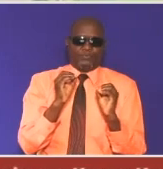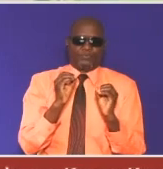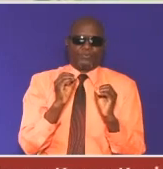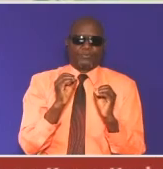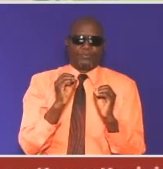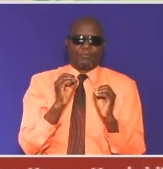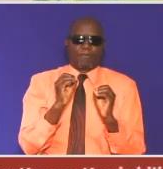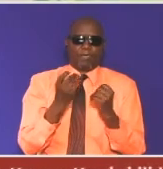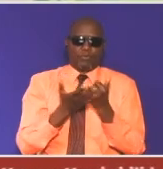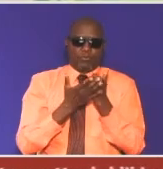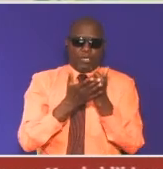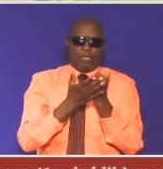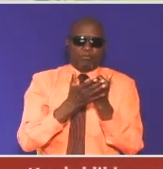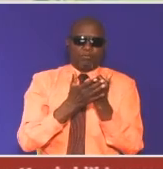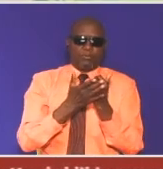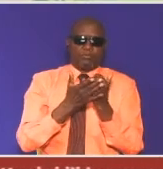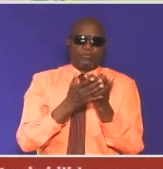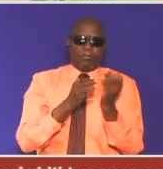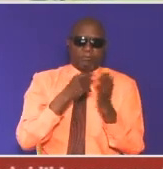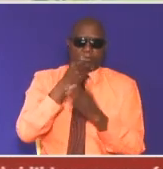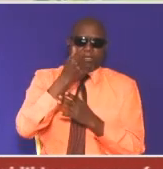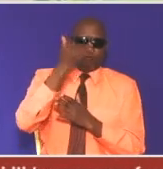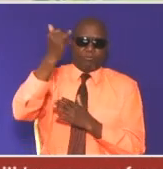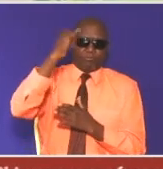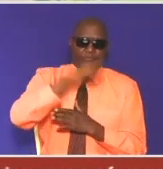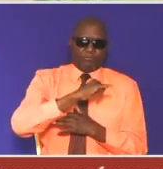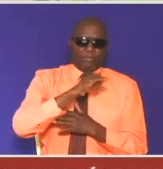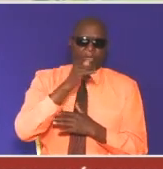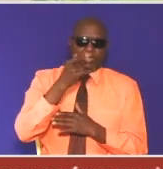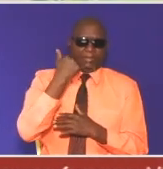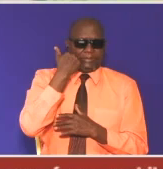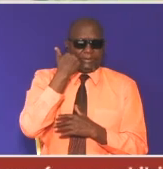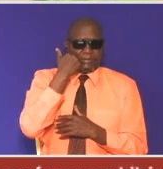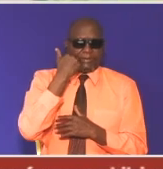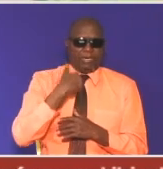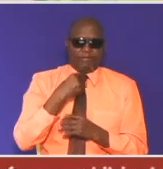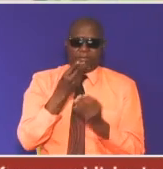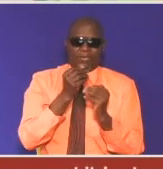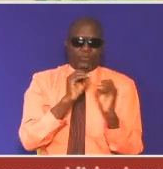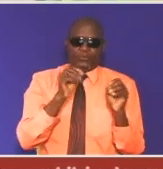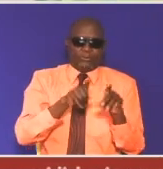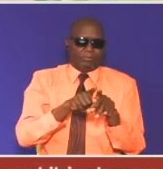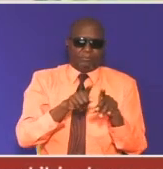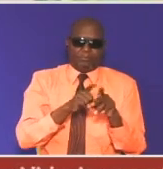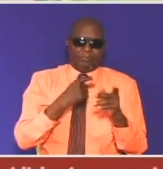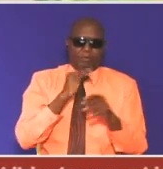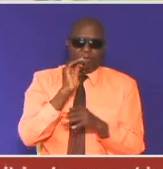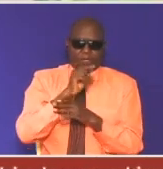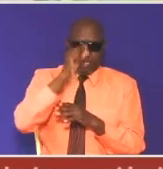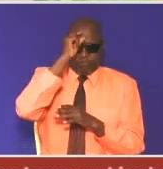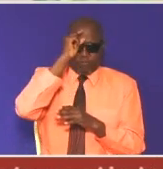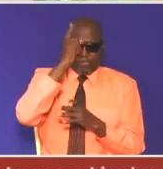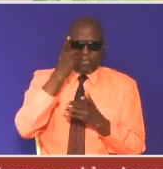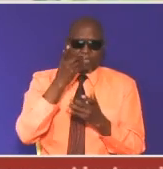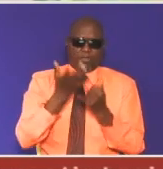sina pesa ya kuweza kusaidia ya arudi nyumbani, na najua hata yeye ana pesa kwa sababu ni mgonjwa kwa sasa, ako hospitali. So naomba serikali iweze kuingilia